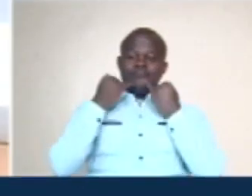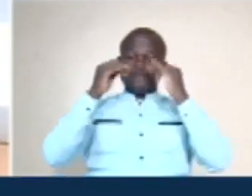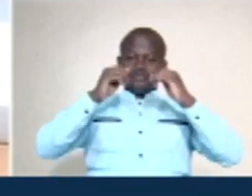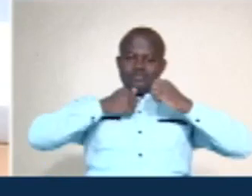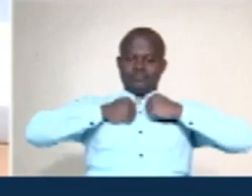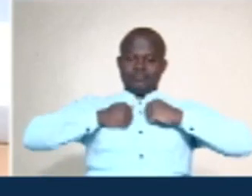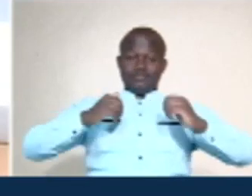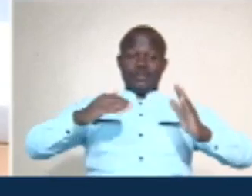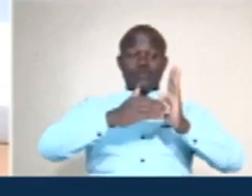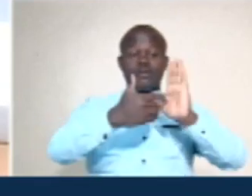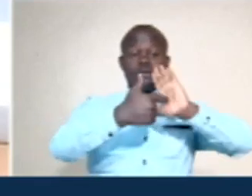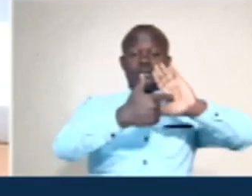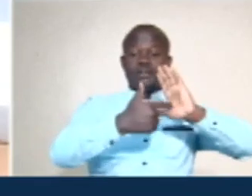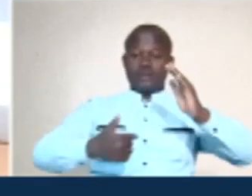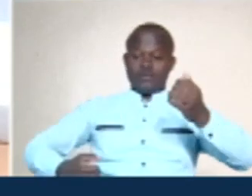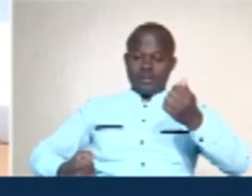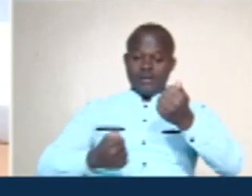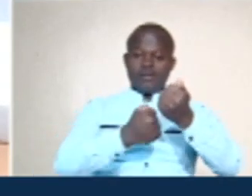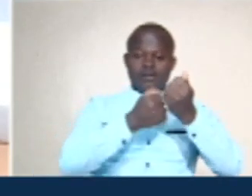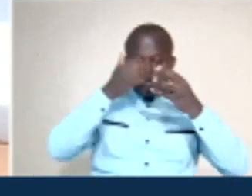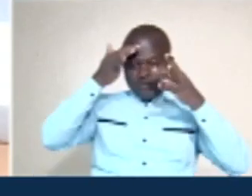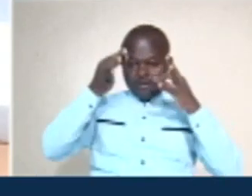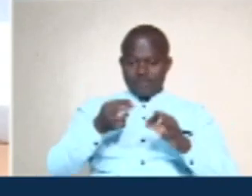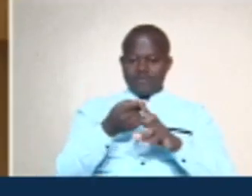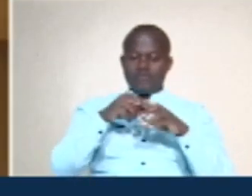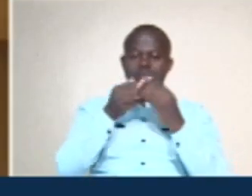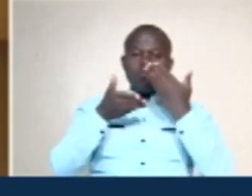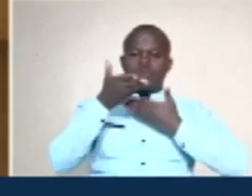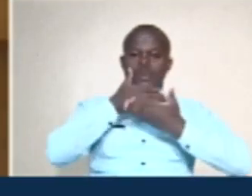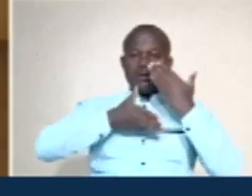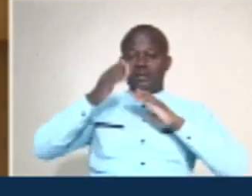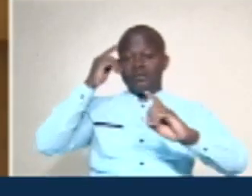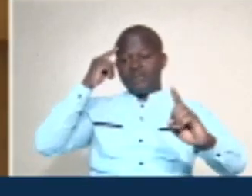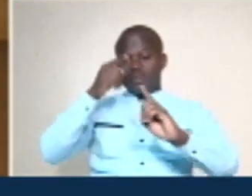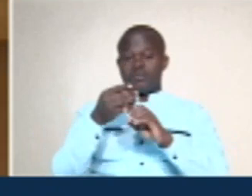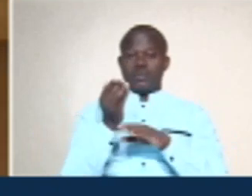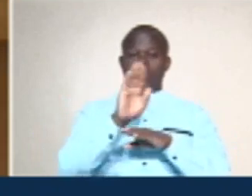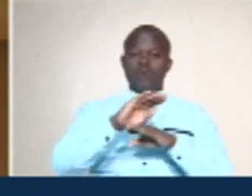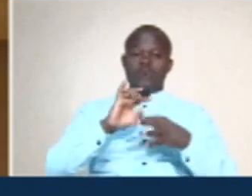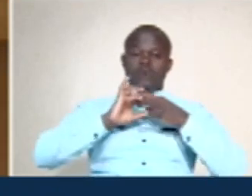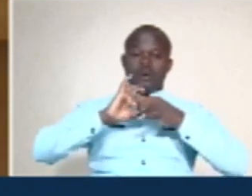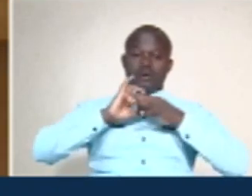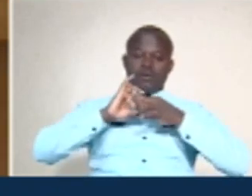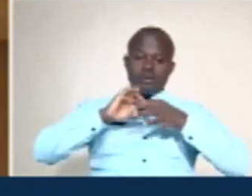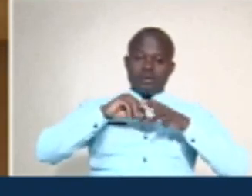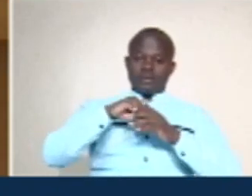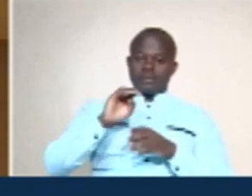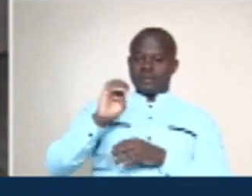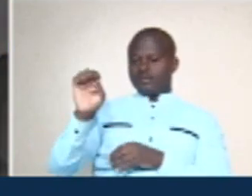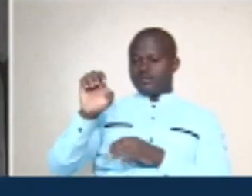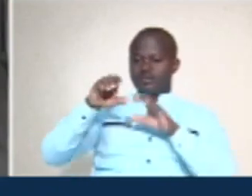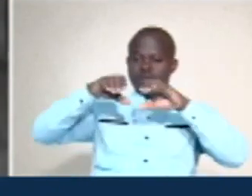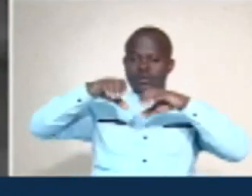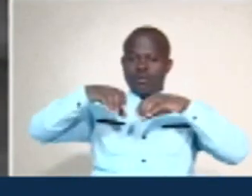rwongeye gushimangira ko rushyigikiye byimazeyo ibyemezo byafatiwe mu biganiro bigamije kugarura umubano muri burasirazuba bwa Republika ya Demokarasi